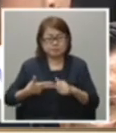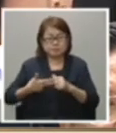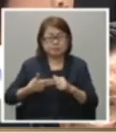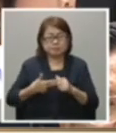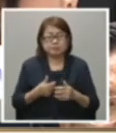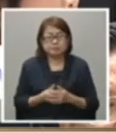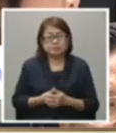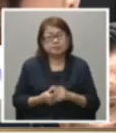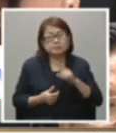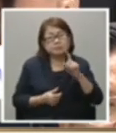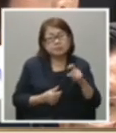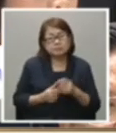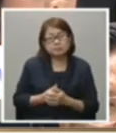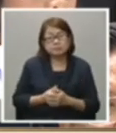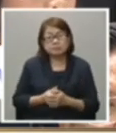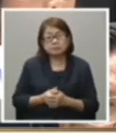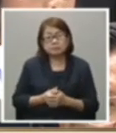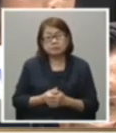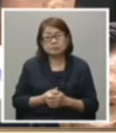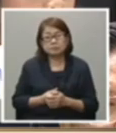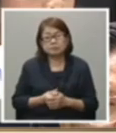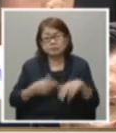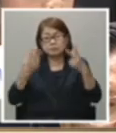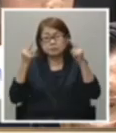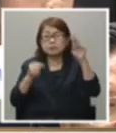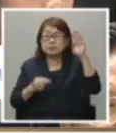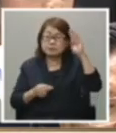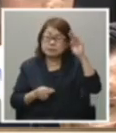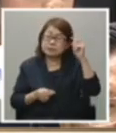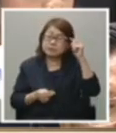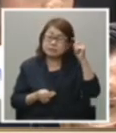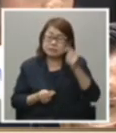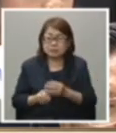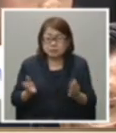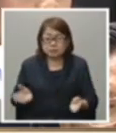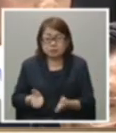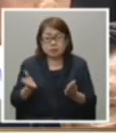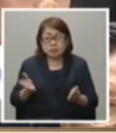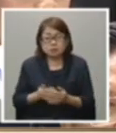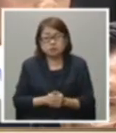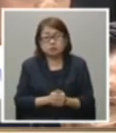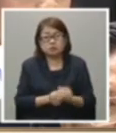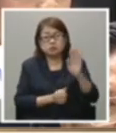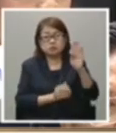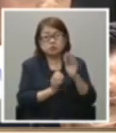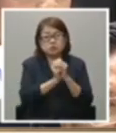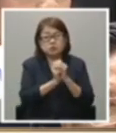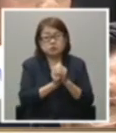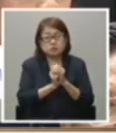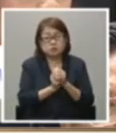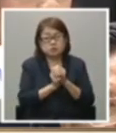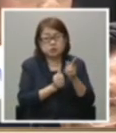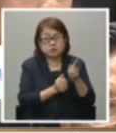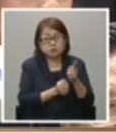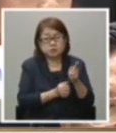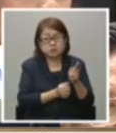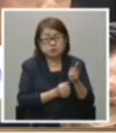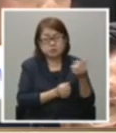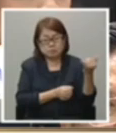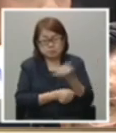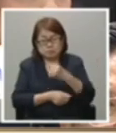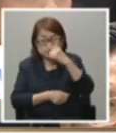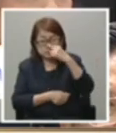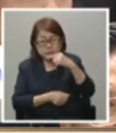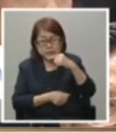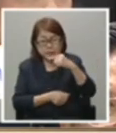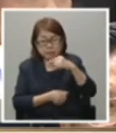ท่านเห็นว่าการส่งเสริมให้ธุรกิจออนไลน์ยักษ์ใหญ่ของจีนมาทำธุรกิจโดยได้สิทธิประโย